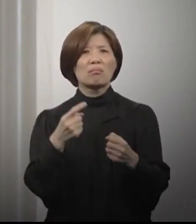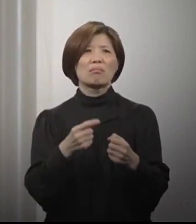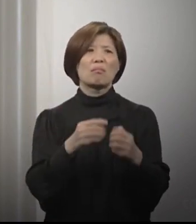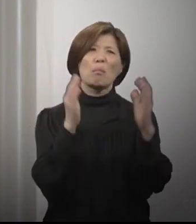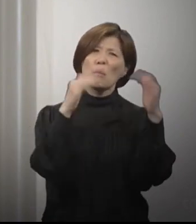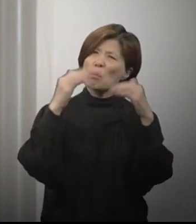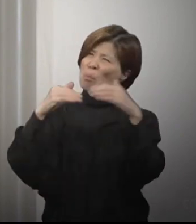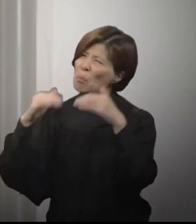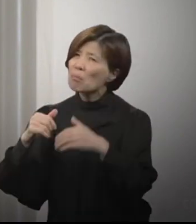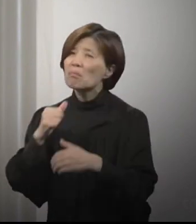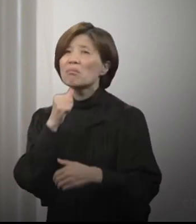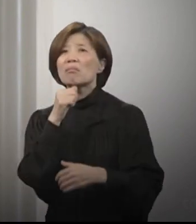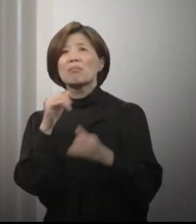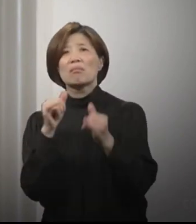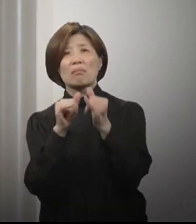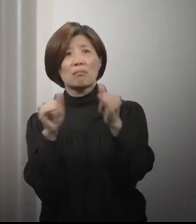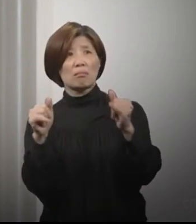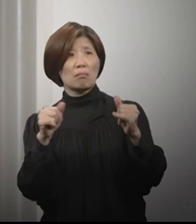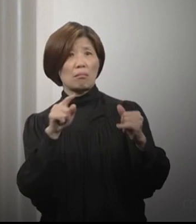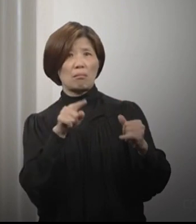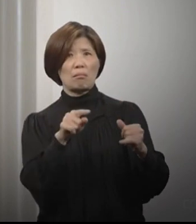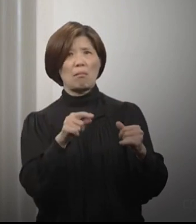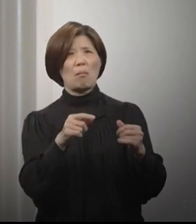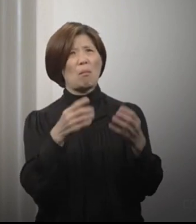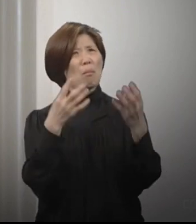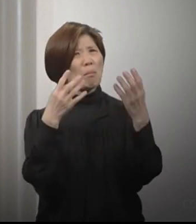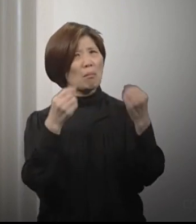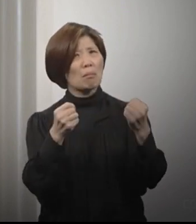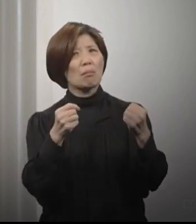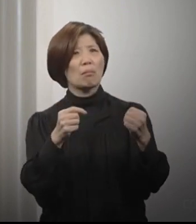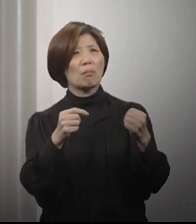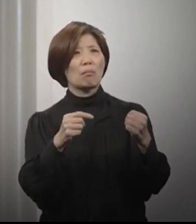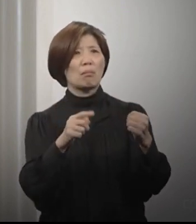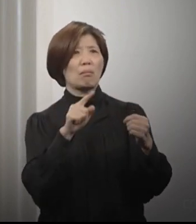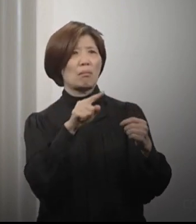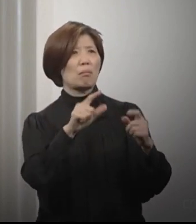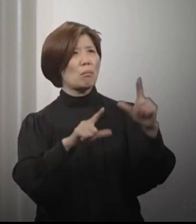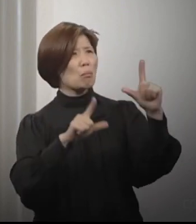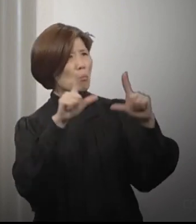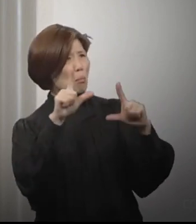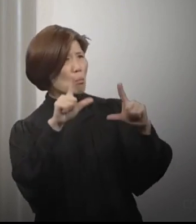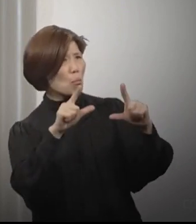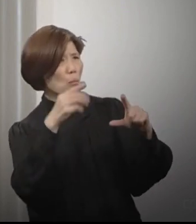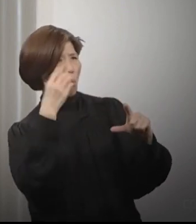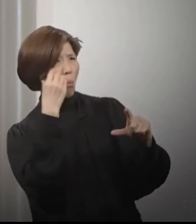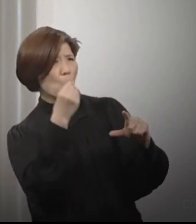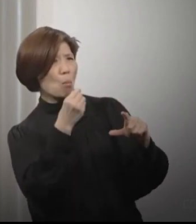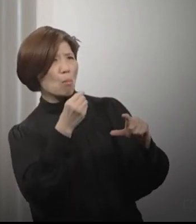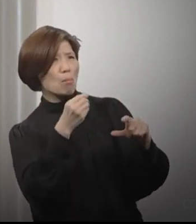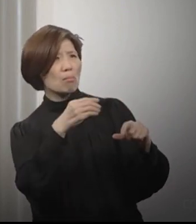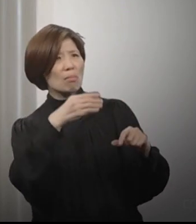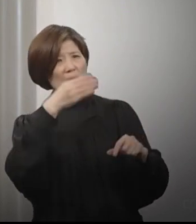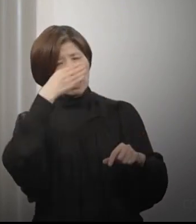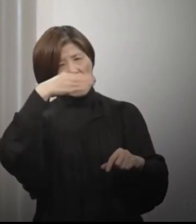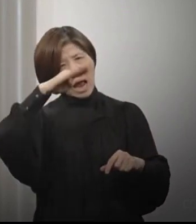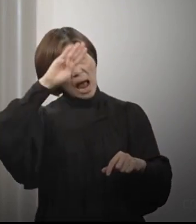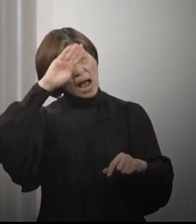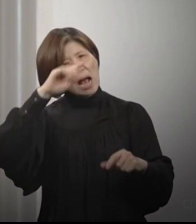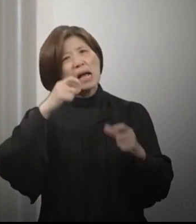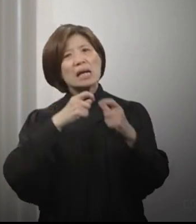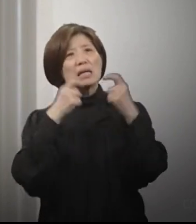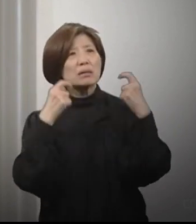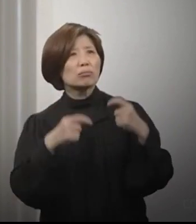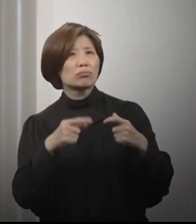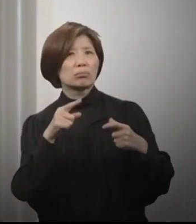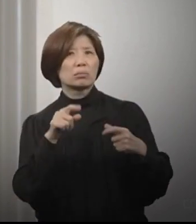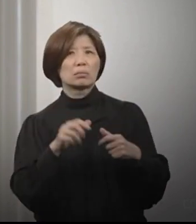사람들이 많았습니다. 그들의 삶을 본 26살의 젊은 아일랜드 선교사는 불쌍한 제주